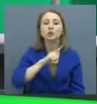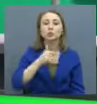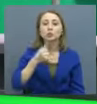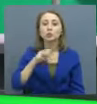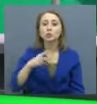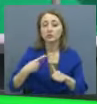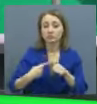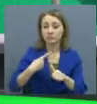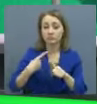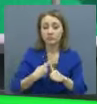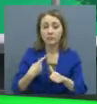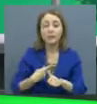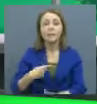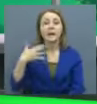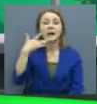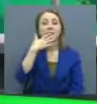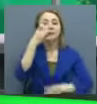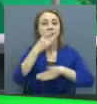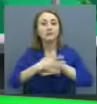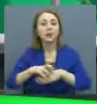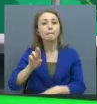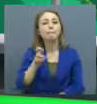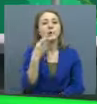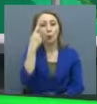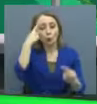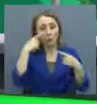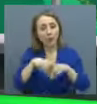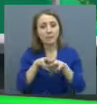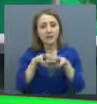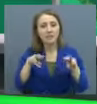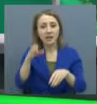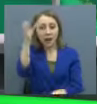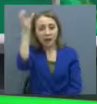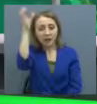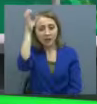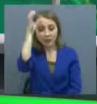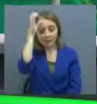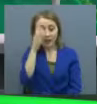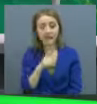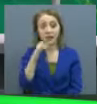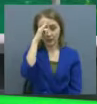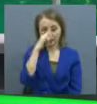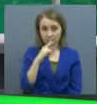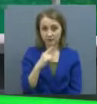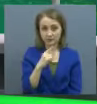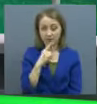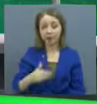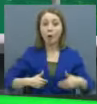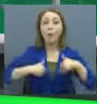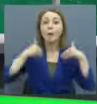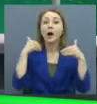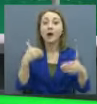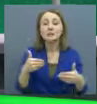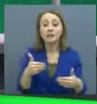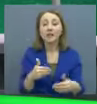и национального центра побила технологии при министерстве образования и науки поздравляю сотрудников научно-исследовательских